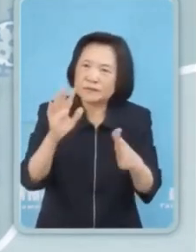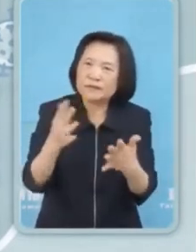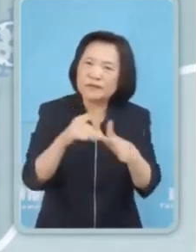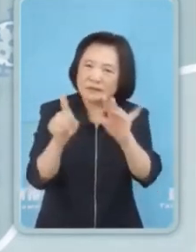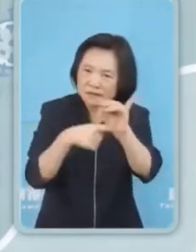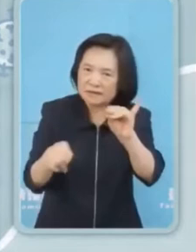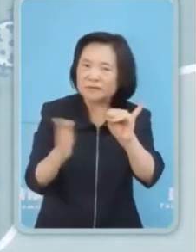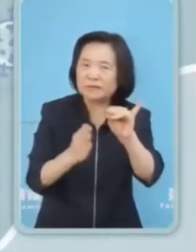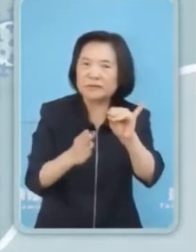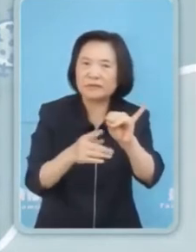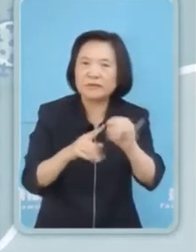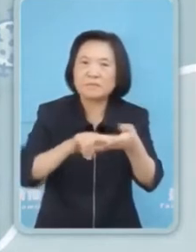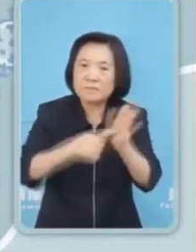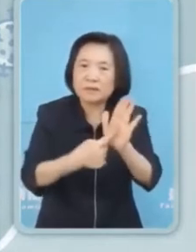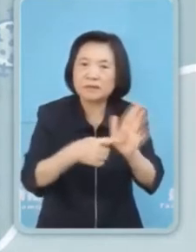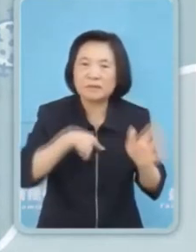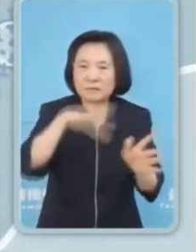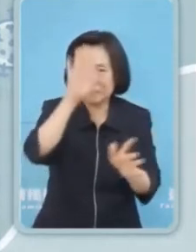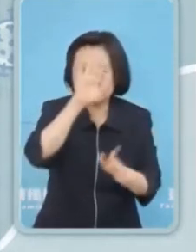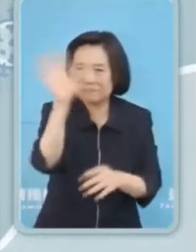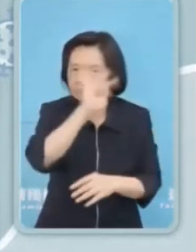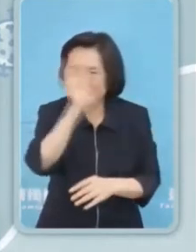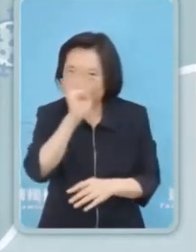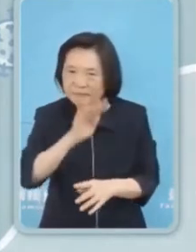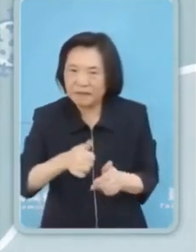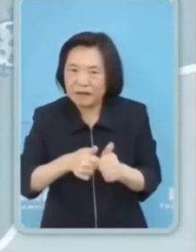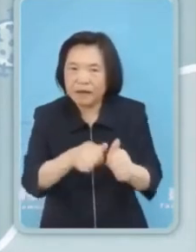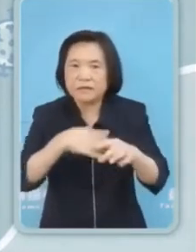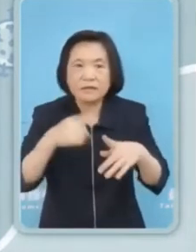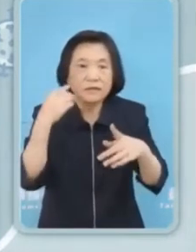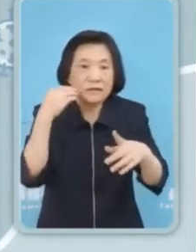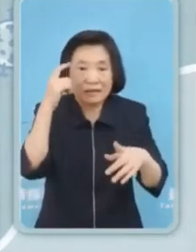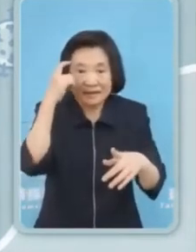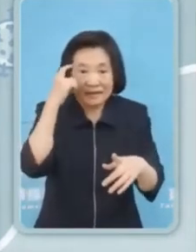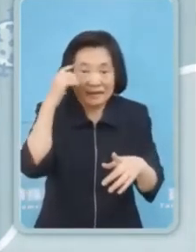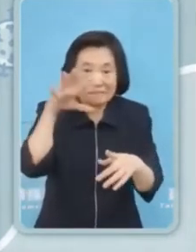都代表我们的意料是，现在每抓到一个都不太容易。